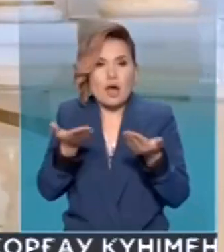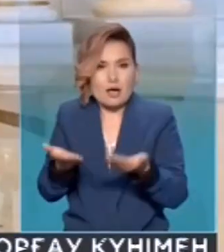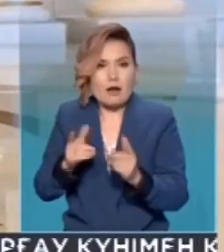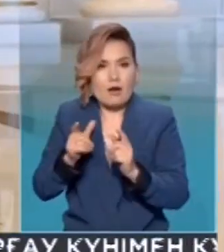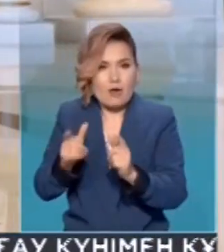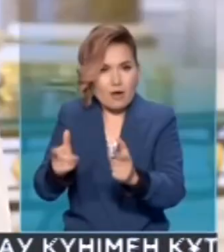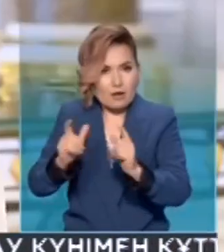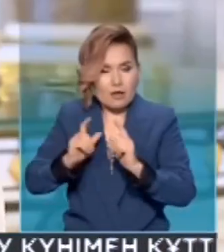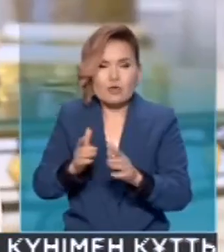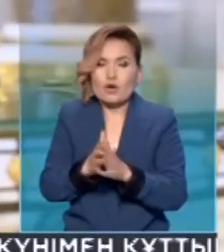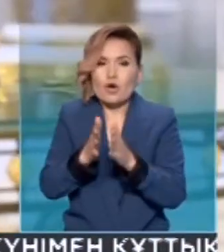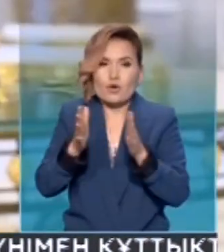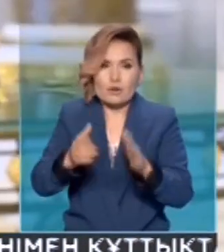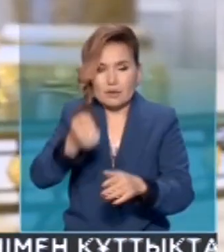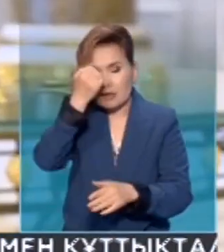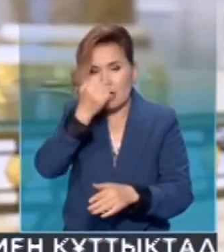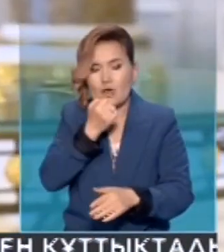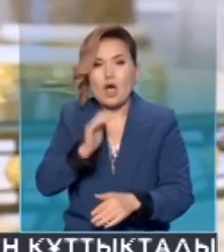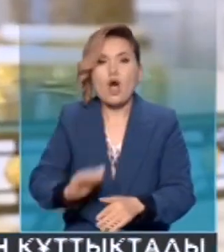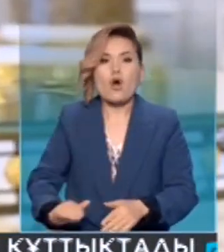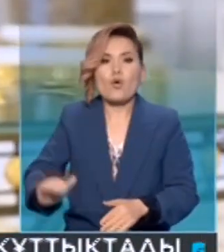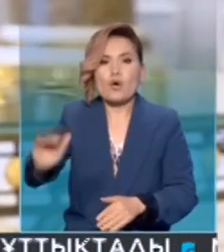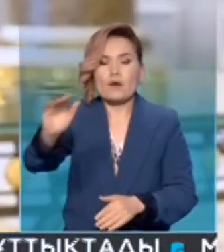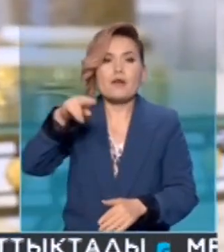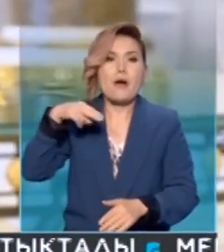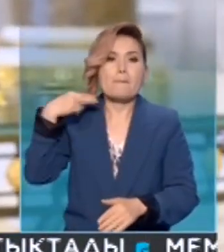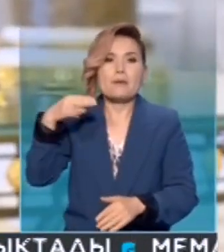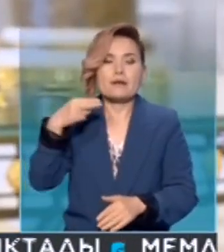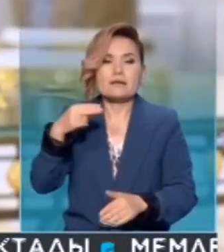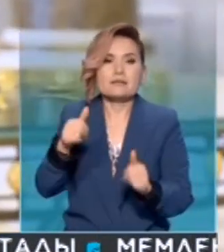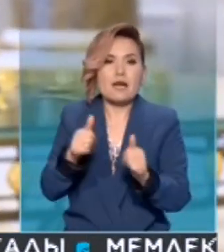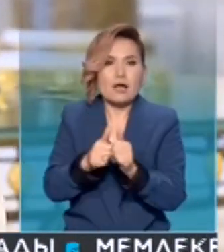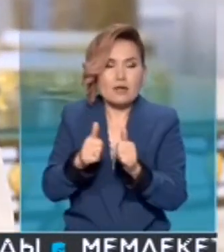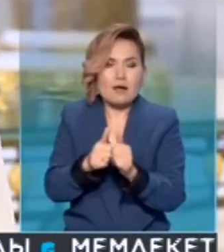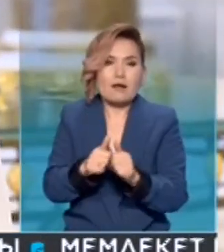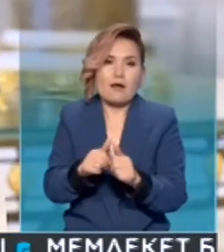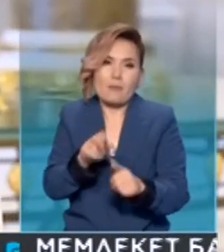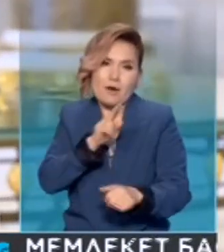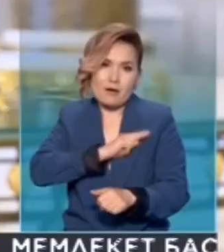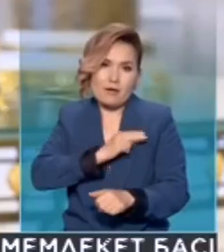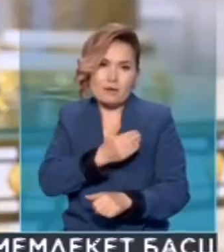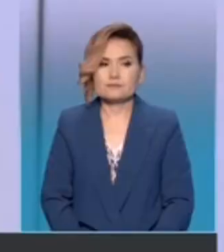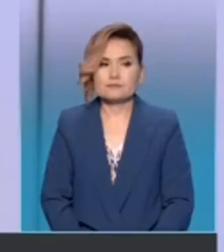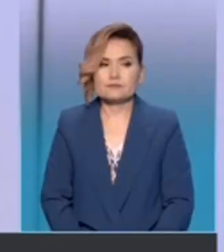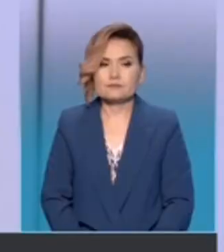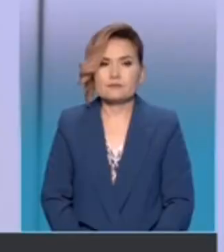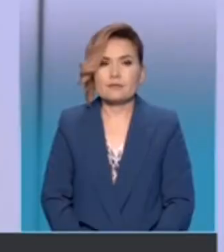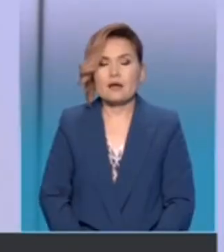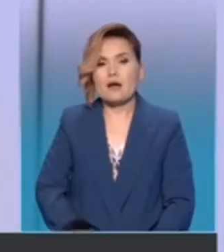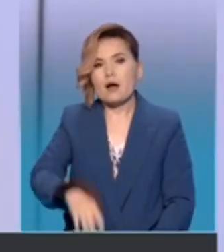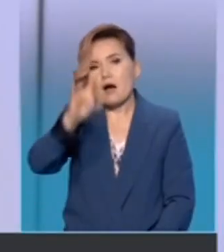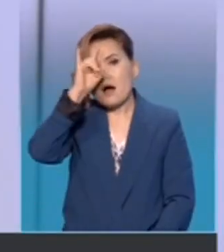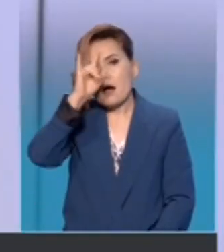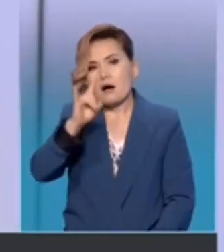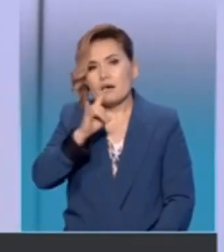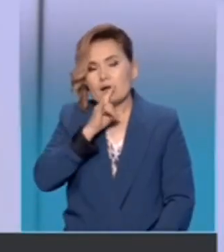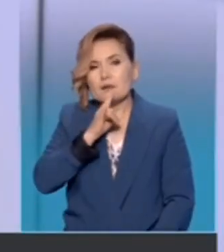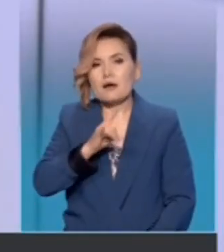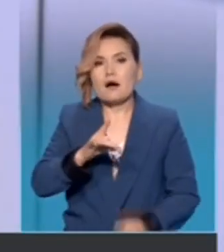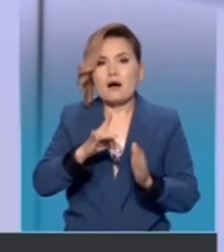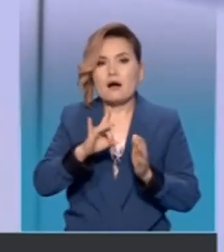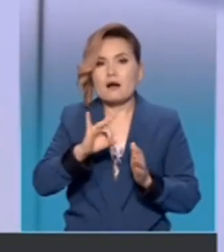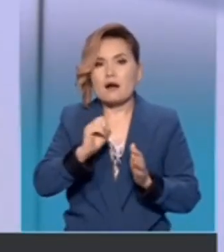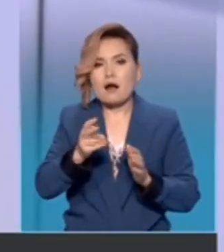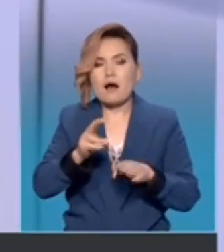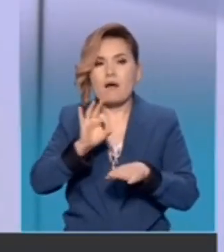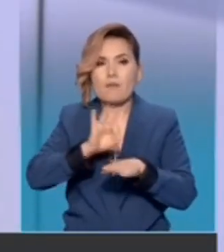Сыйлықтары ұнады. Өскенде президенттің көмекшісі болған келеді. Елімізде қатерлі ісіктен